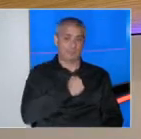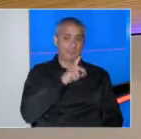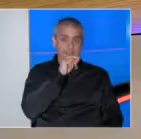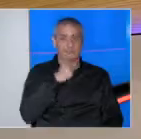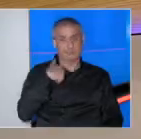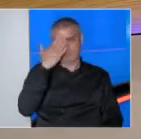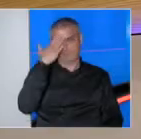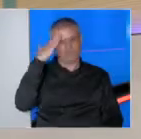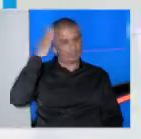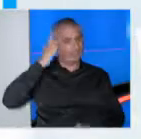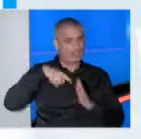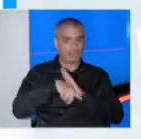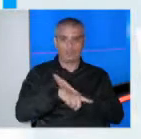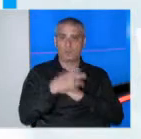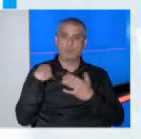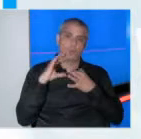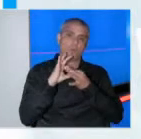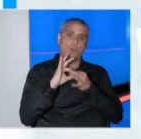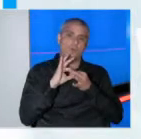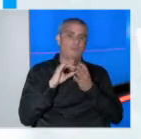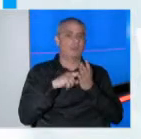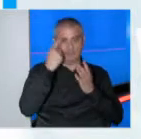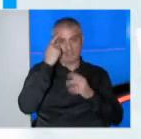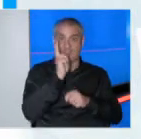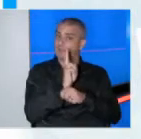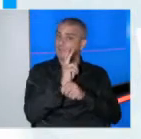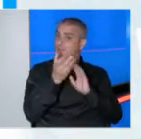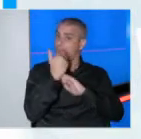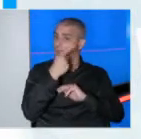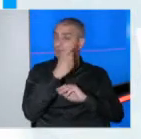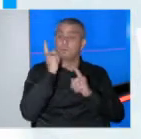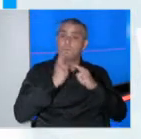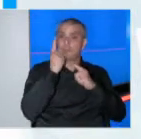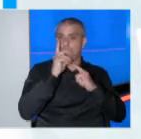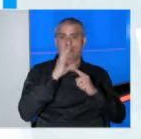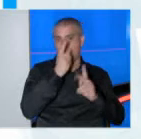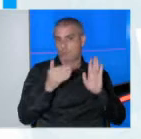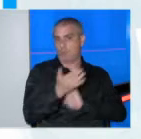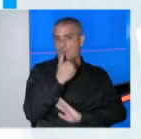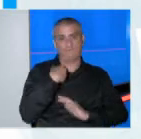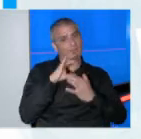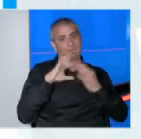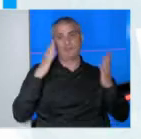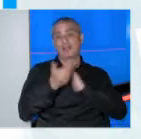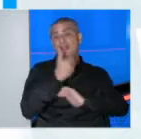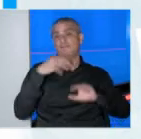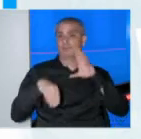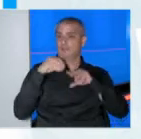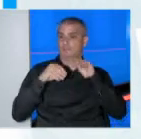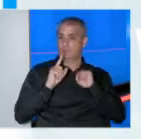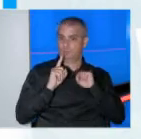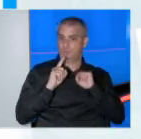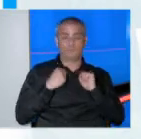צייץ, אני מכיר את בנט לעומק, היינו קרובים מאוד, לכן ידעתי והתרעתי מראש בדיוק לאן הוא הולך, ונפרדתי ממנו